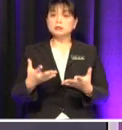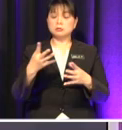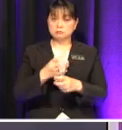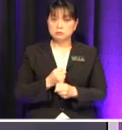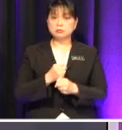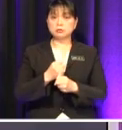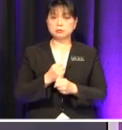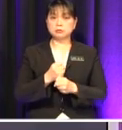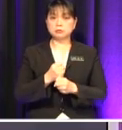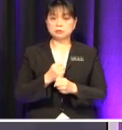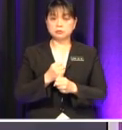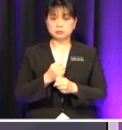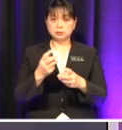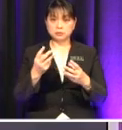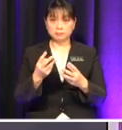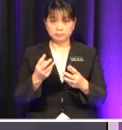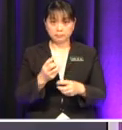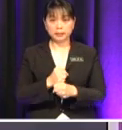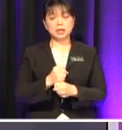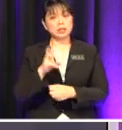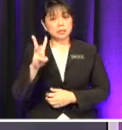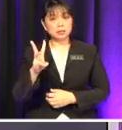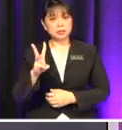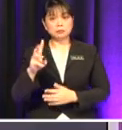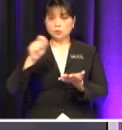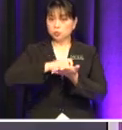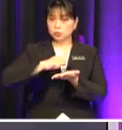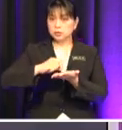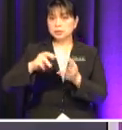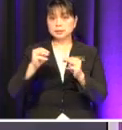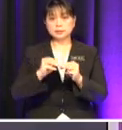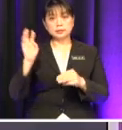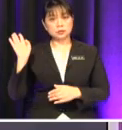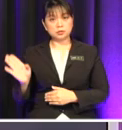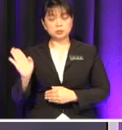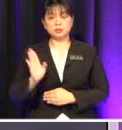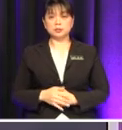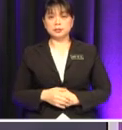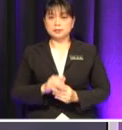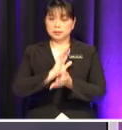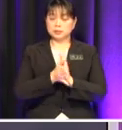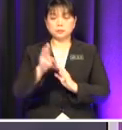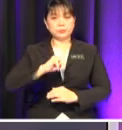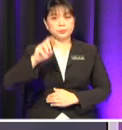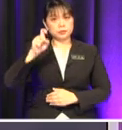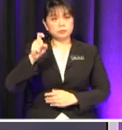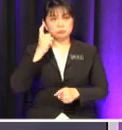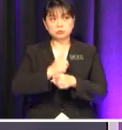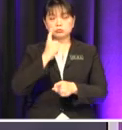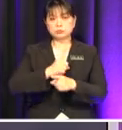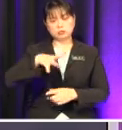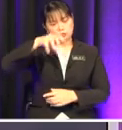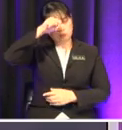saja prosedur dalam bentuk akronim jadi calon perlu betul-betul menghafal dan